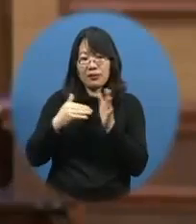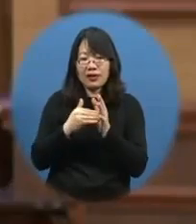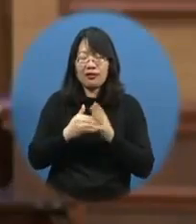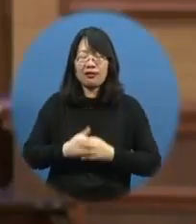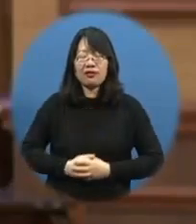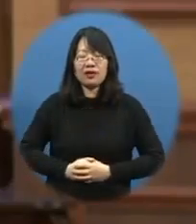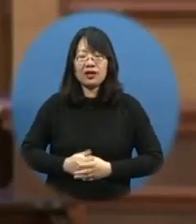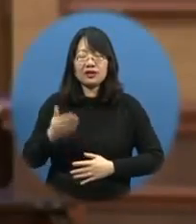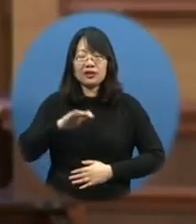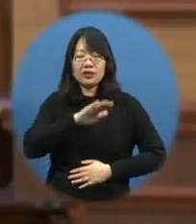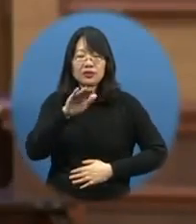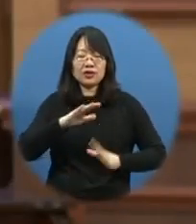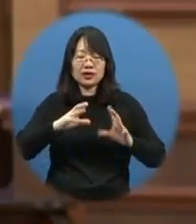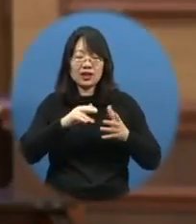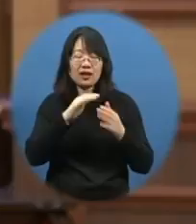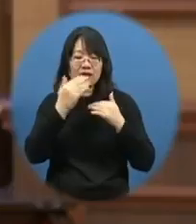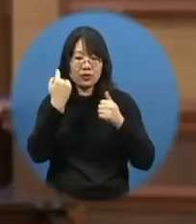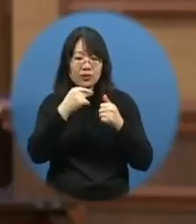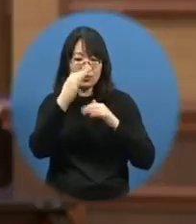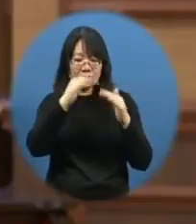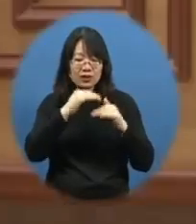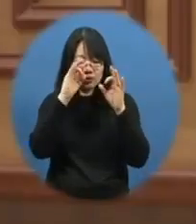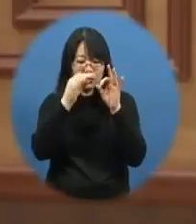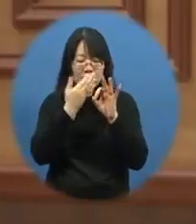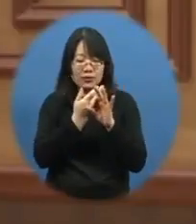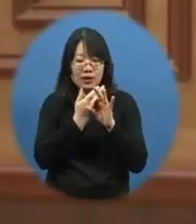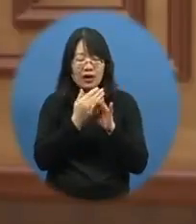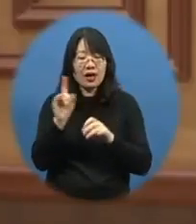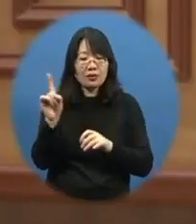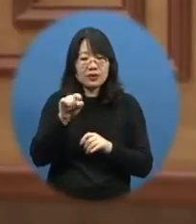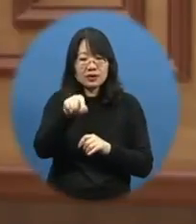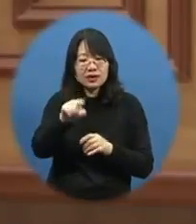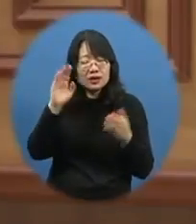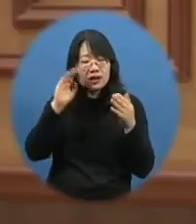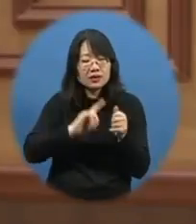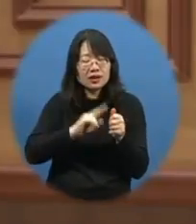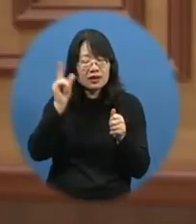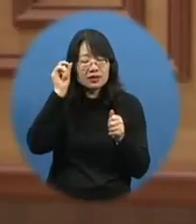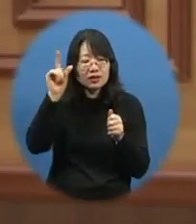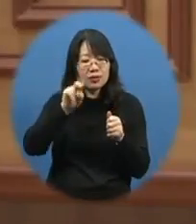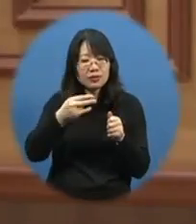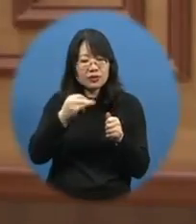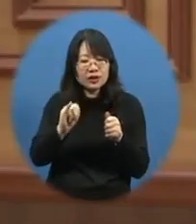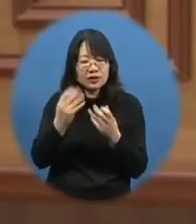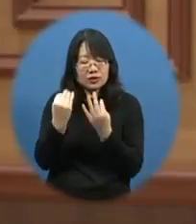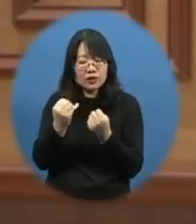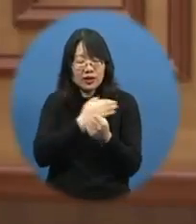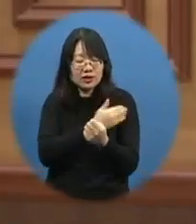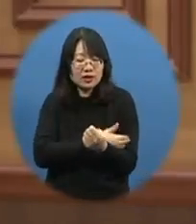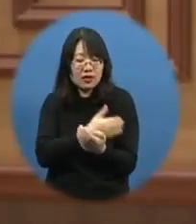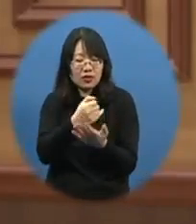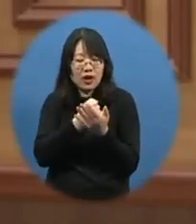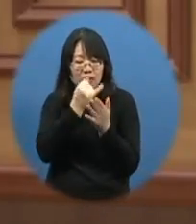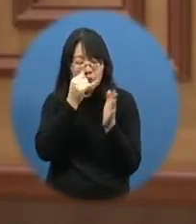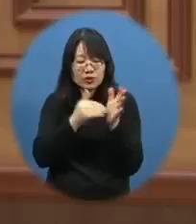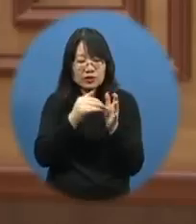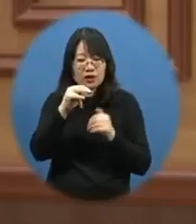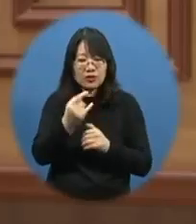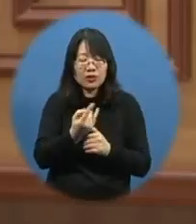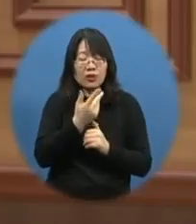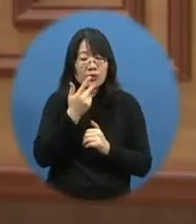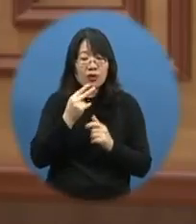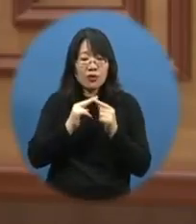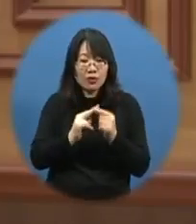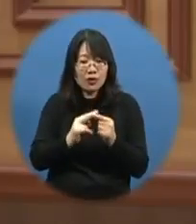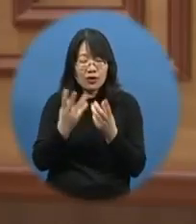하더라고요. 그런데 예. 우리나라 같은 교육 과정에서는 아무리 그 학생이 뛰어난 물리나 수학 실력을 가지고 있다 하더라도